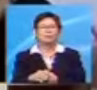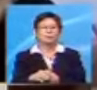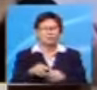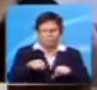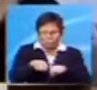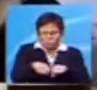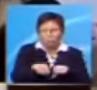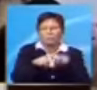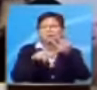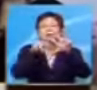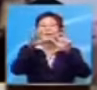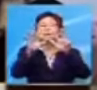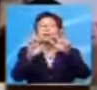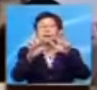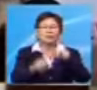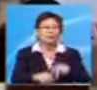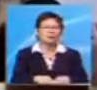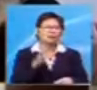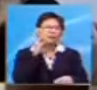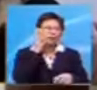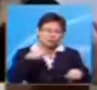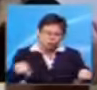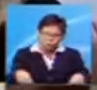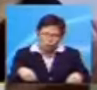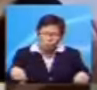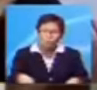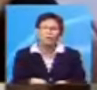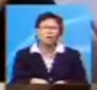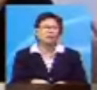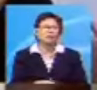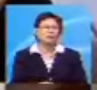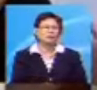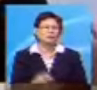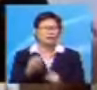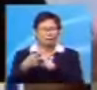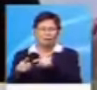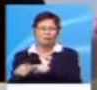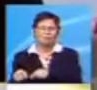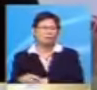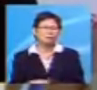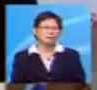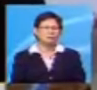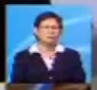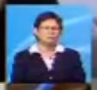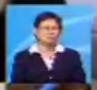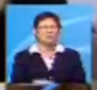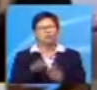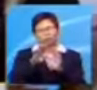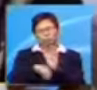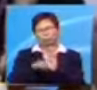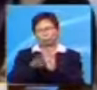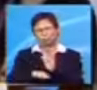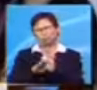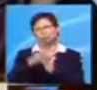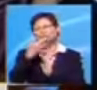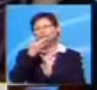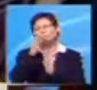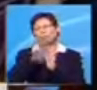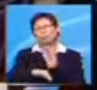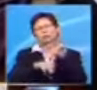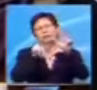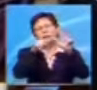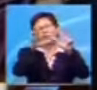3 ada nasi goreng ada yang macam Fri dia macamah Mang berbaloah untuk harga 3